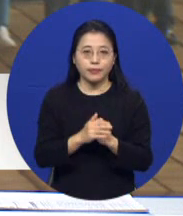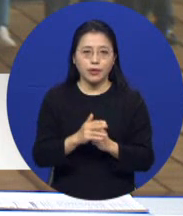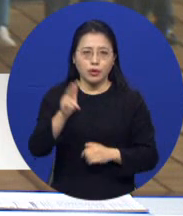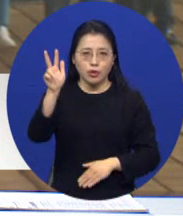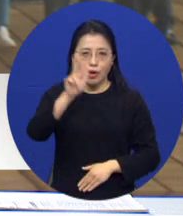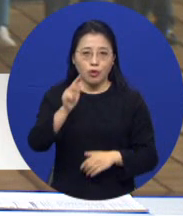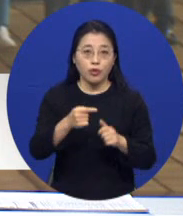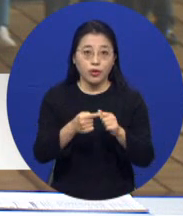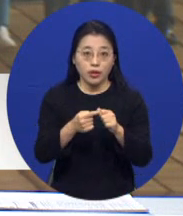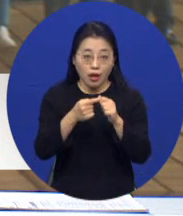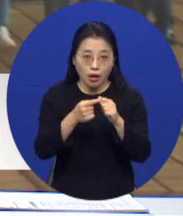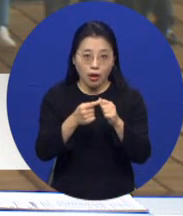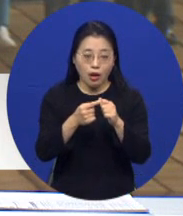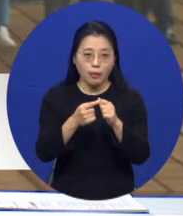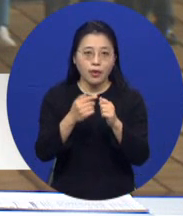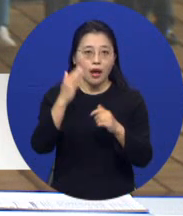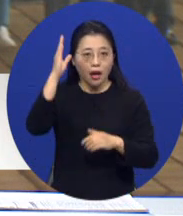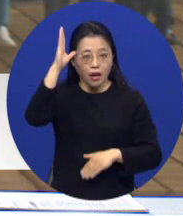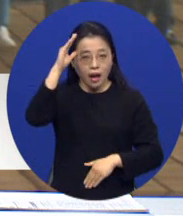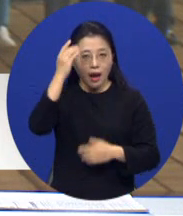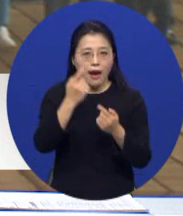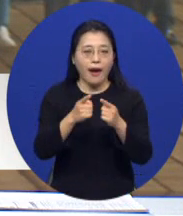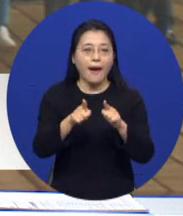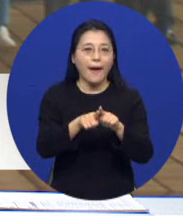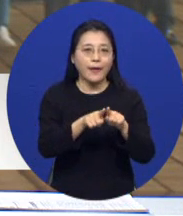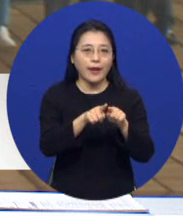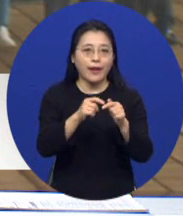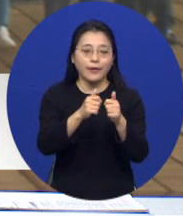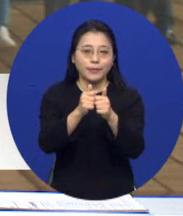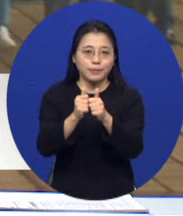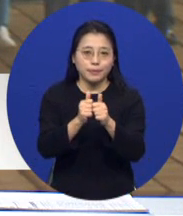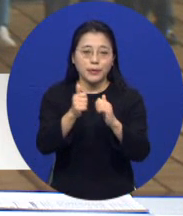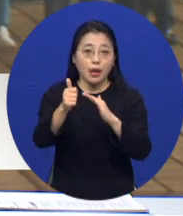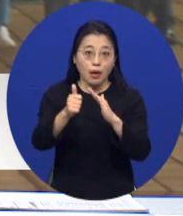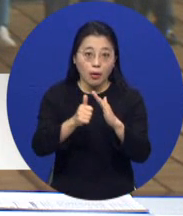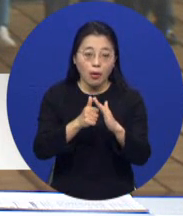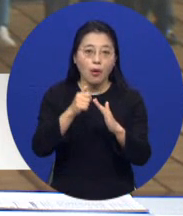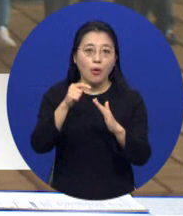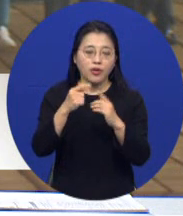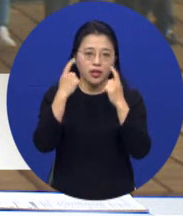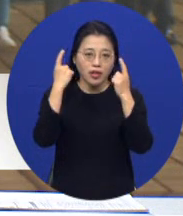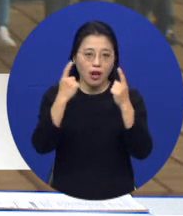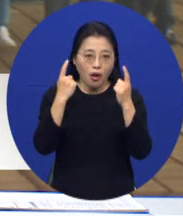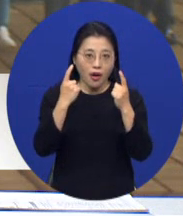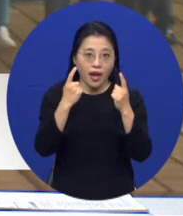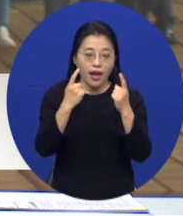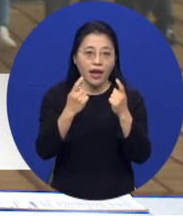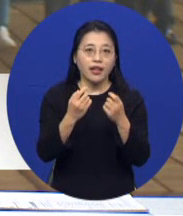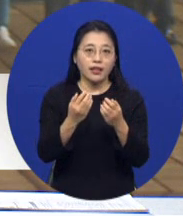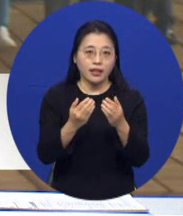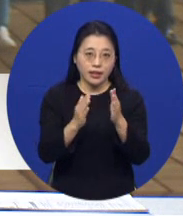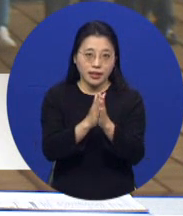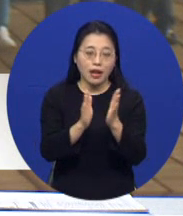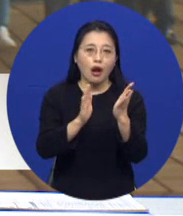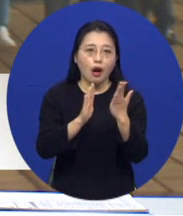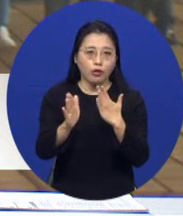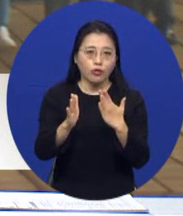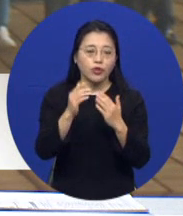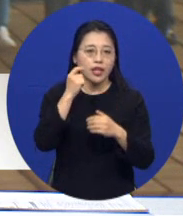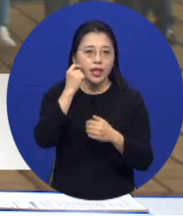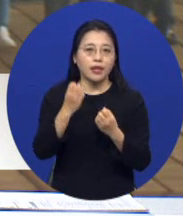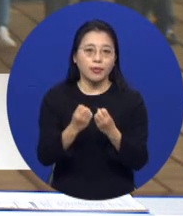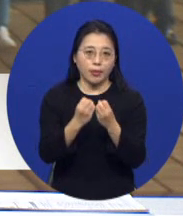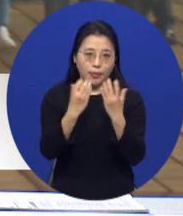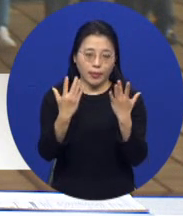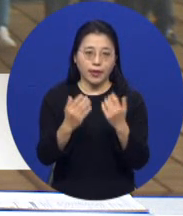반려견을 동반한 이색 제주 여행 상품이 출시되며 예약 문의가 폭주하는 등 제주 관광업계가